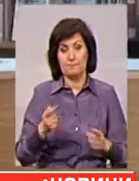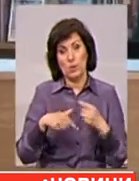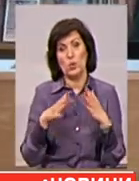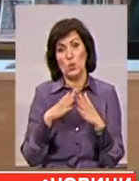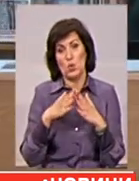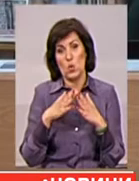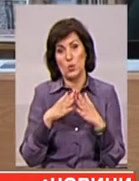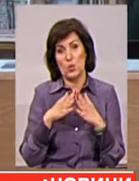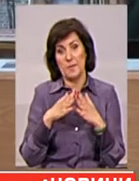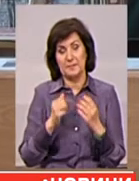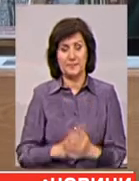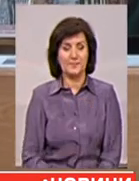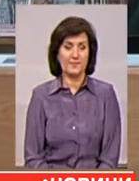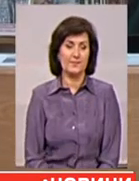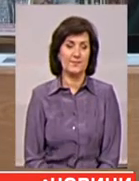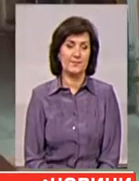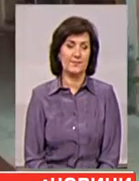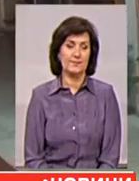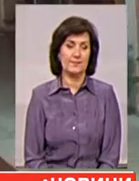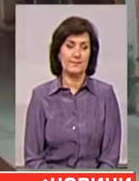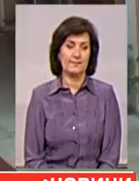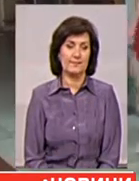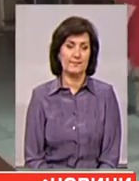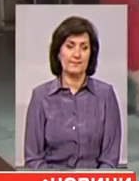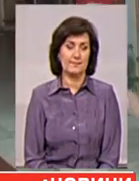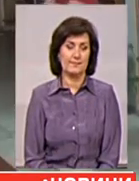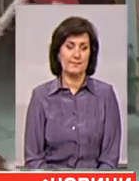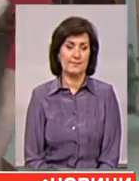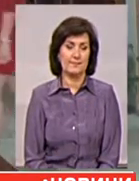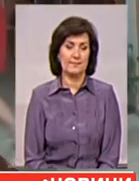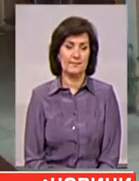додому. Анастасія Бабіч, Ольга Хорошко, Тамас Горозія. Новини на Першому.